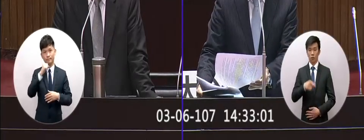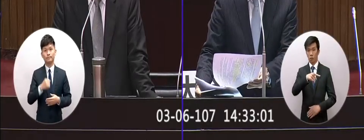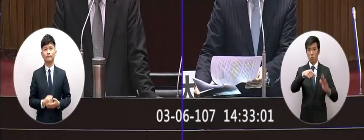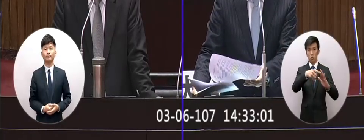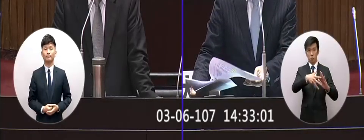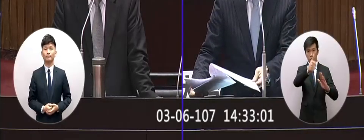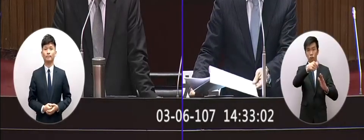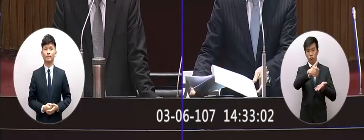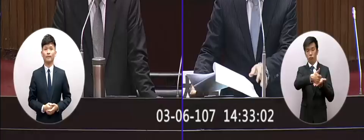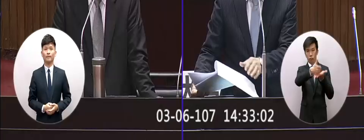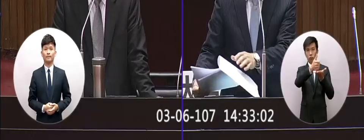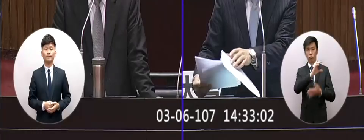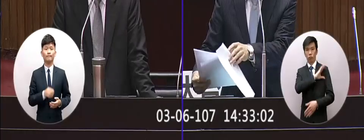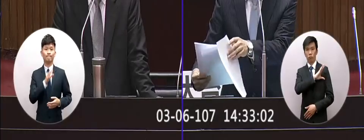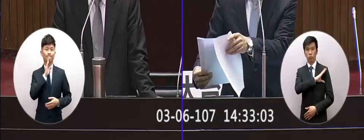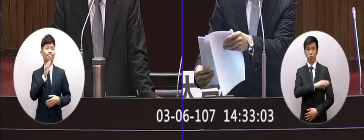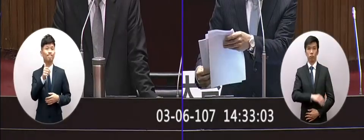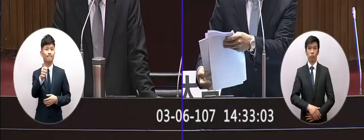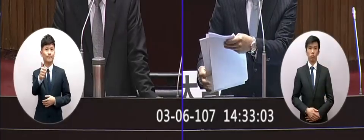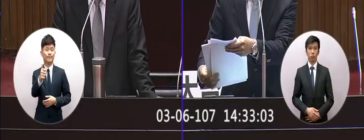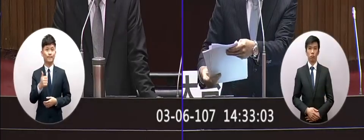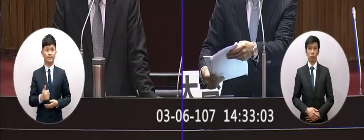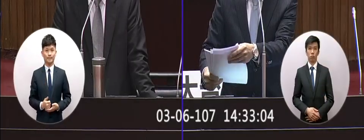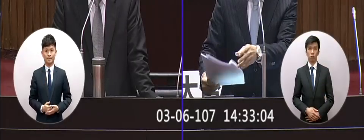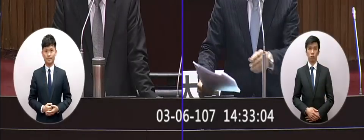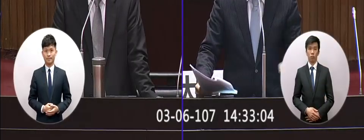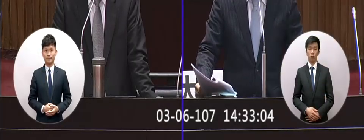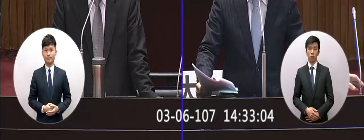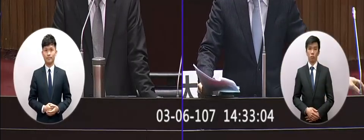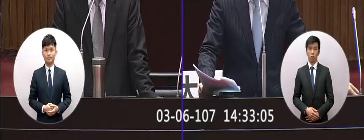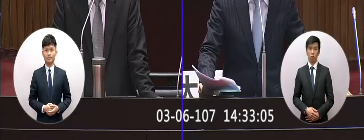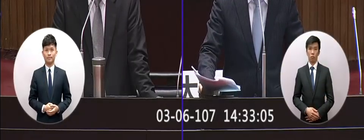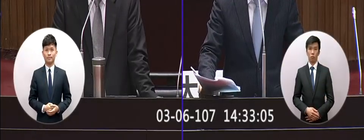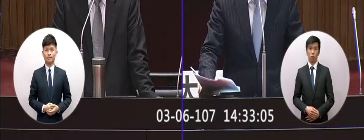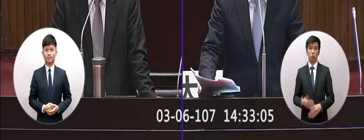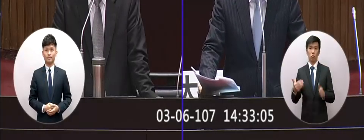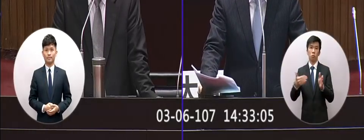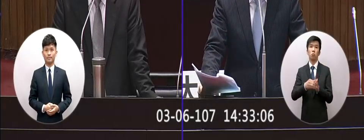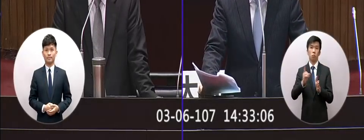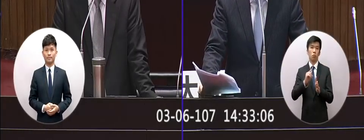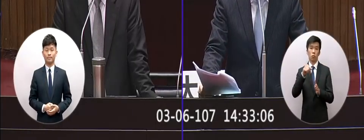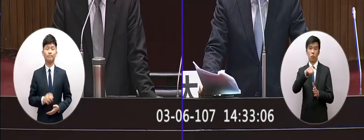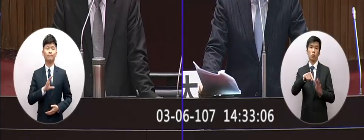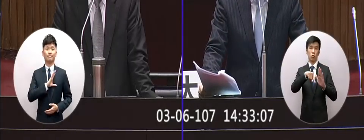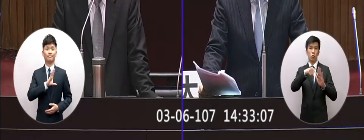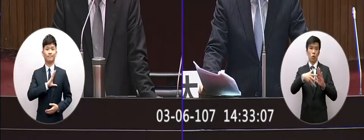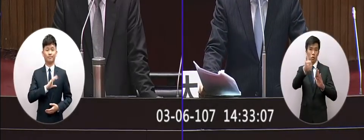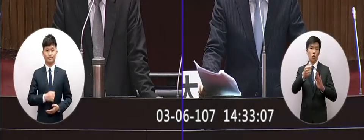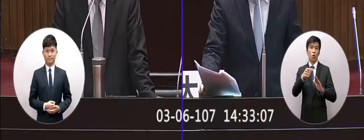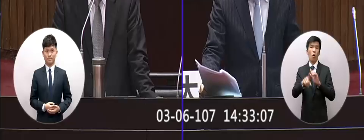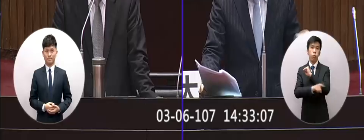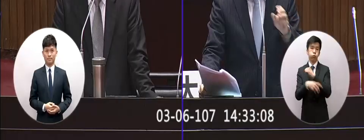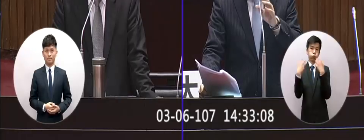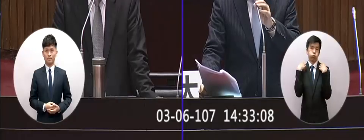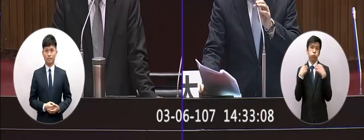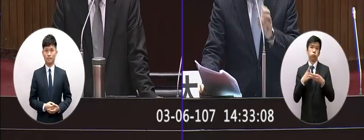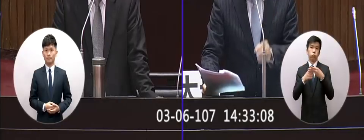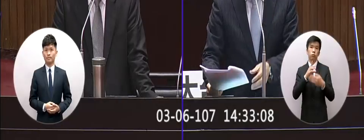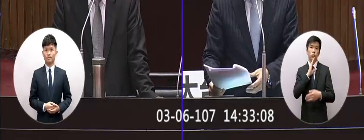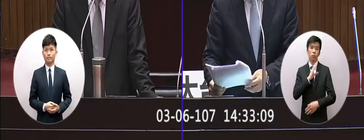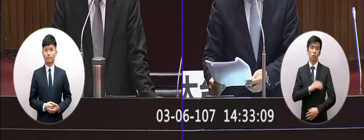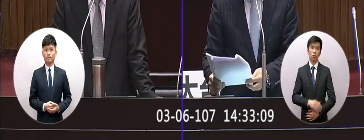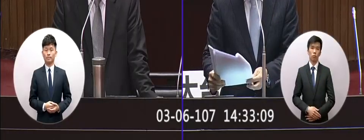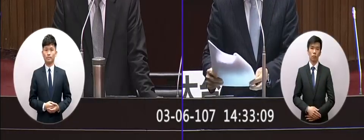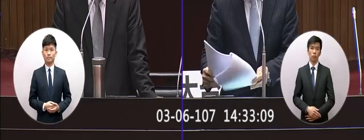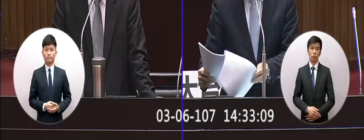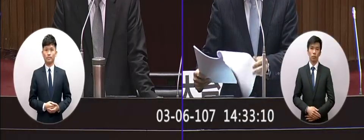长，我们尊重你， 是谢谢。 因为不管怎么样，你最后是一肩扛起啦。 那当然， 可是呢，这个国安内